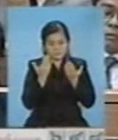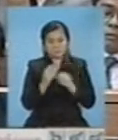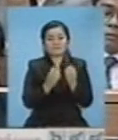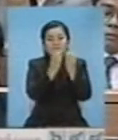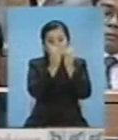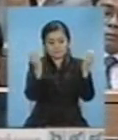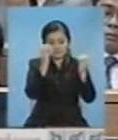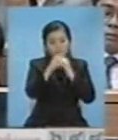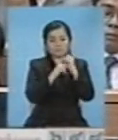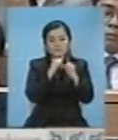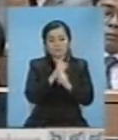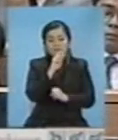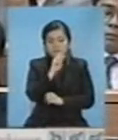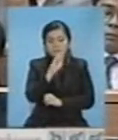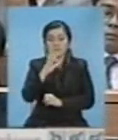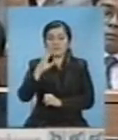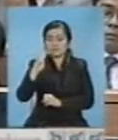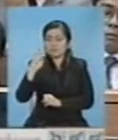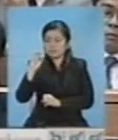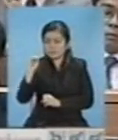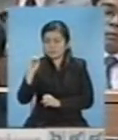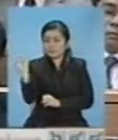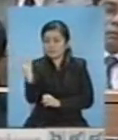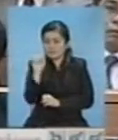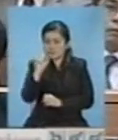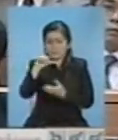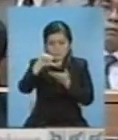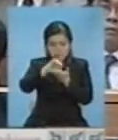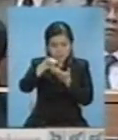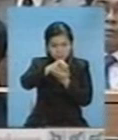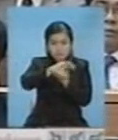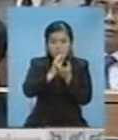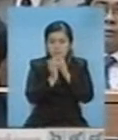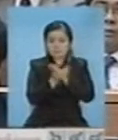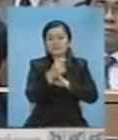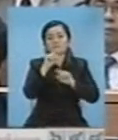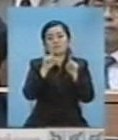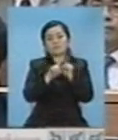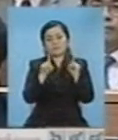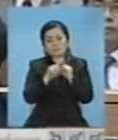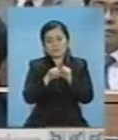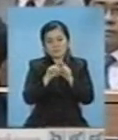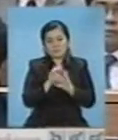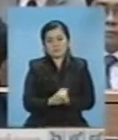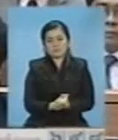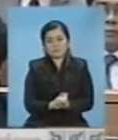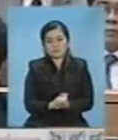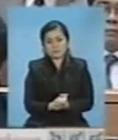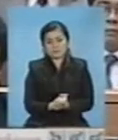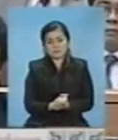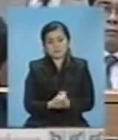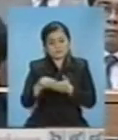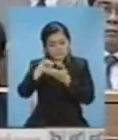ปี2540นั้นยังได้รับการปรับปรุงแก้ไขเมื่อมีการยกร่างรัฐธรรมนูญที่ใช้อยู่ในปัจจุบันอีกหลายประ